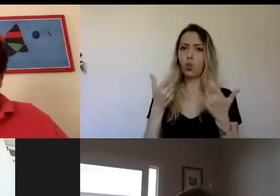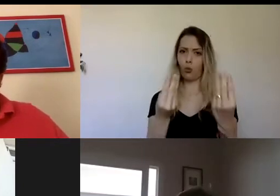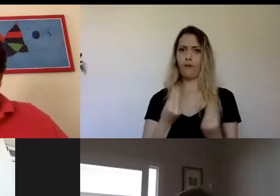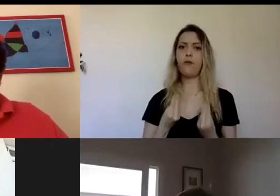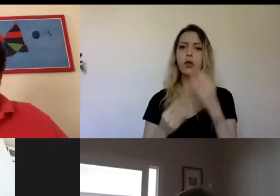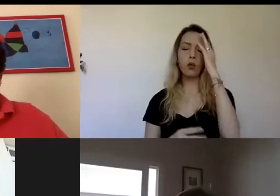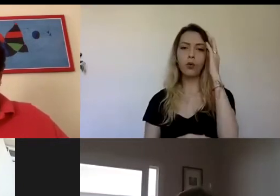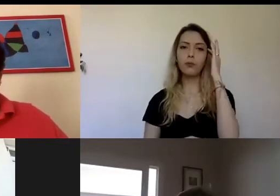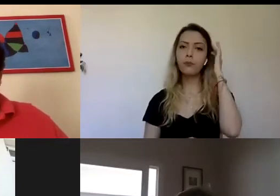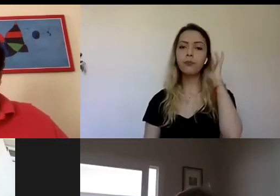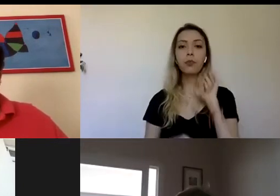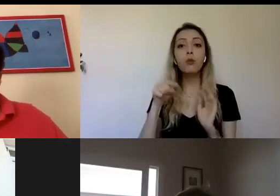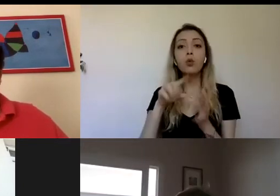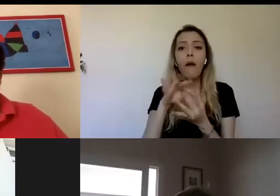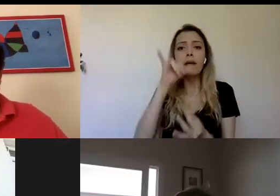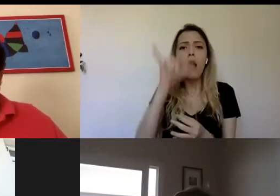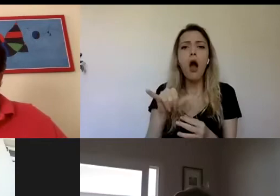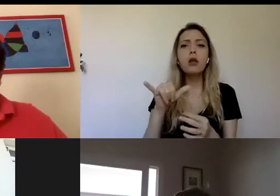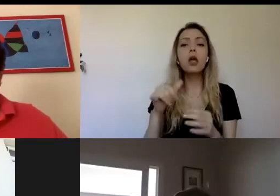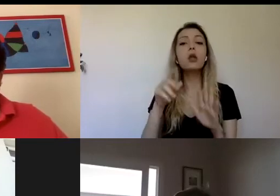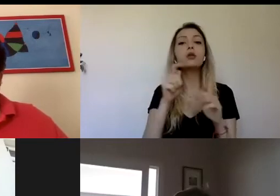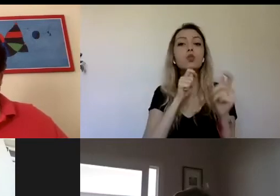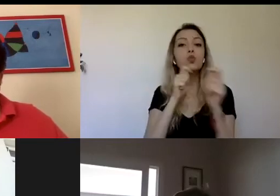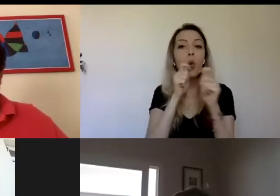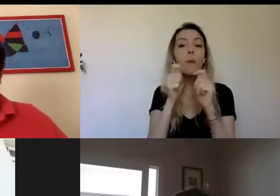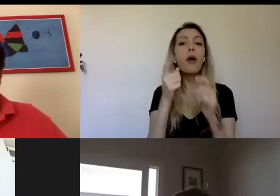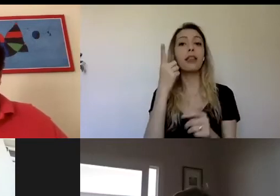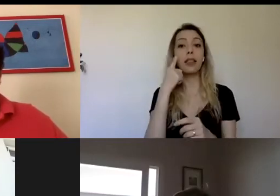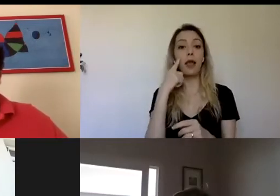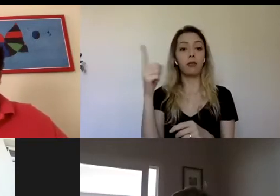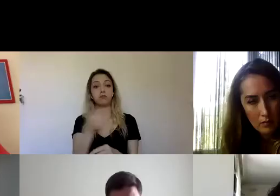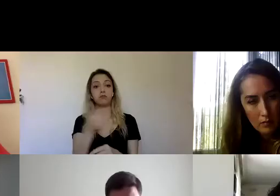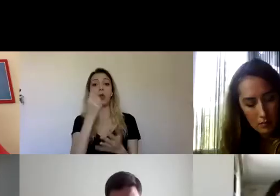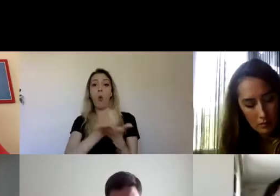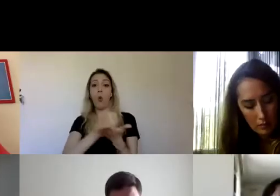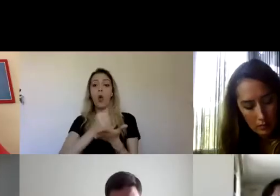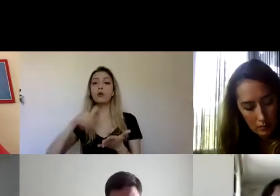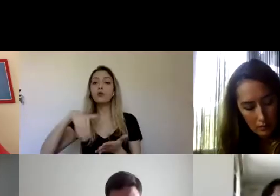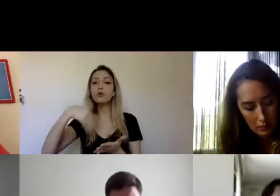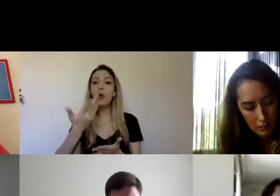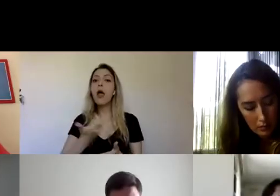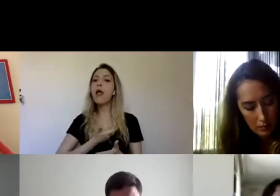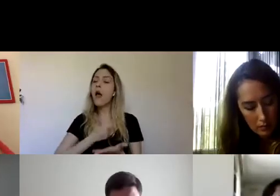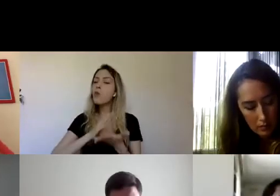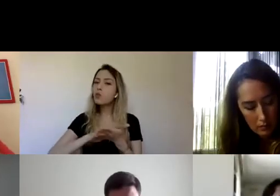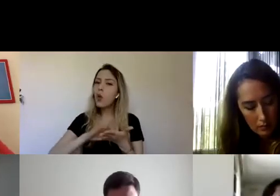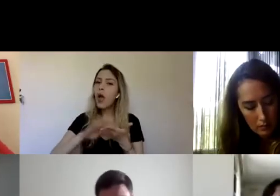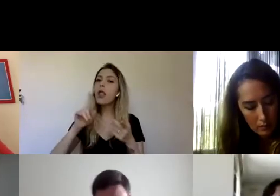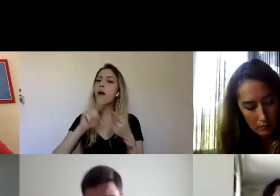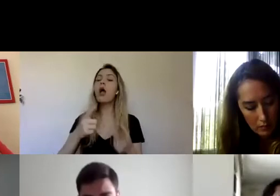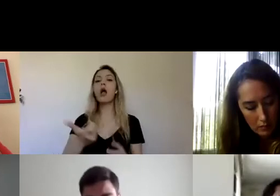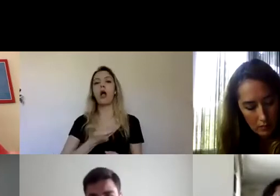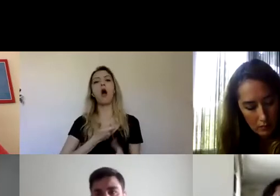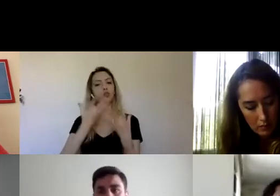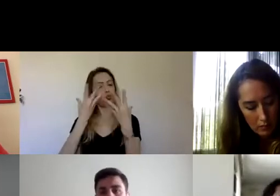Bu insan hakları sözleşmeleri devletler tarafından da onaylandıktan sonra yasal düzenlemelere ve mevzuata geçiyor ülke